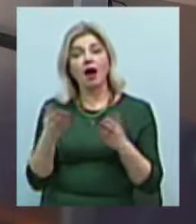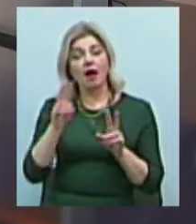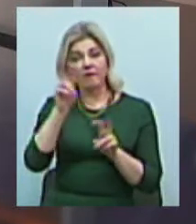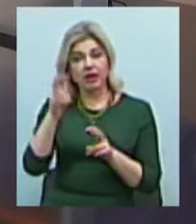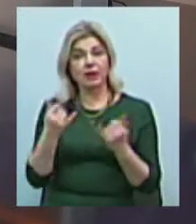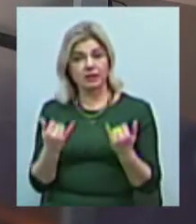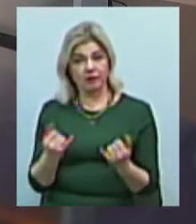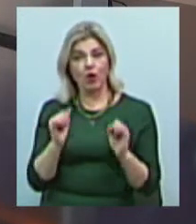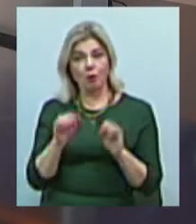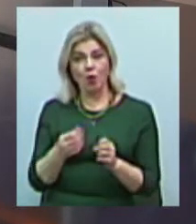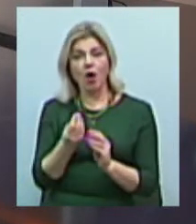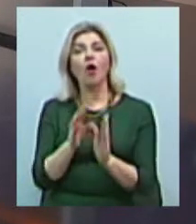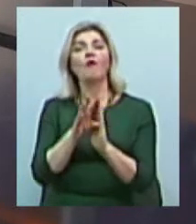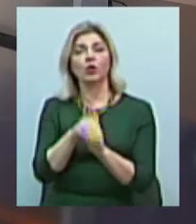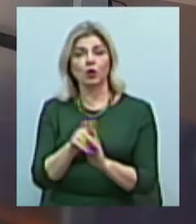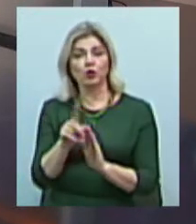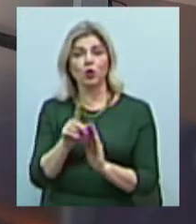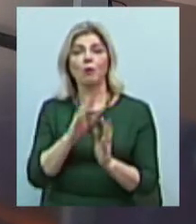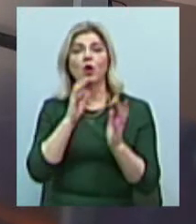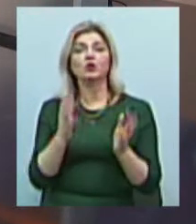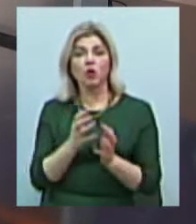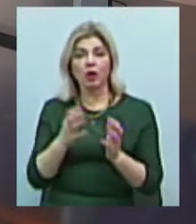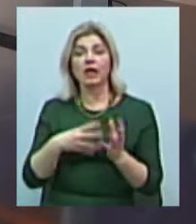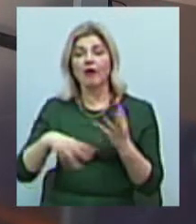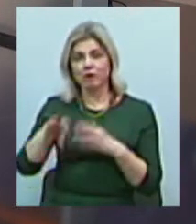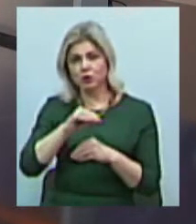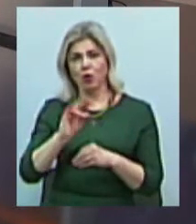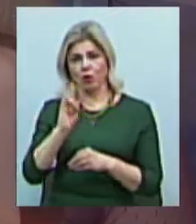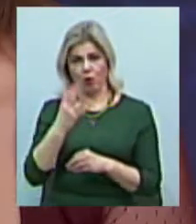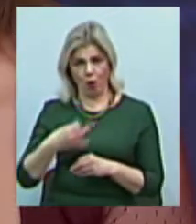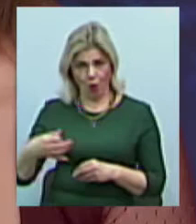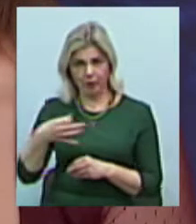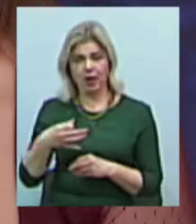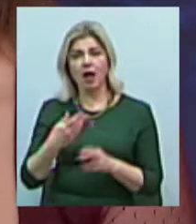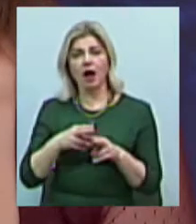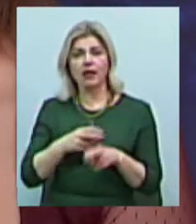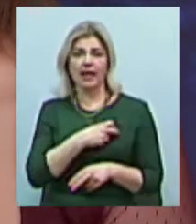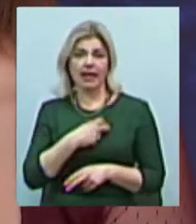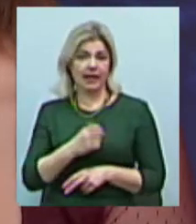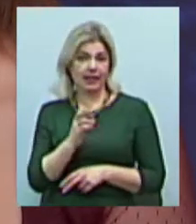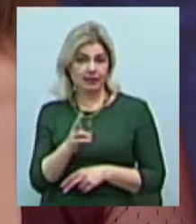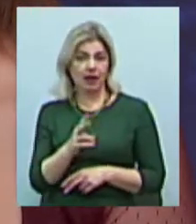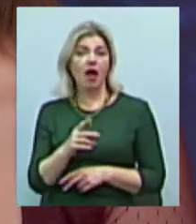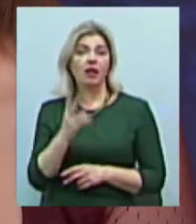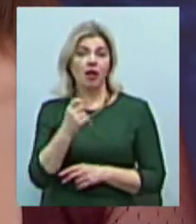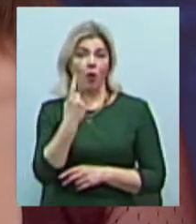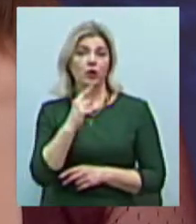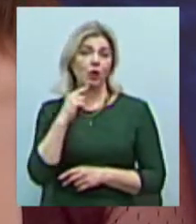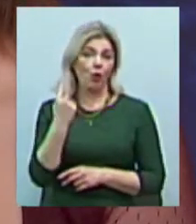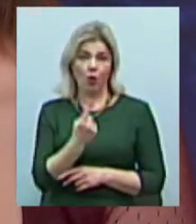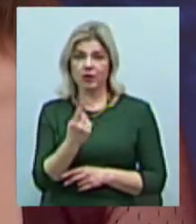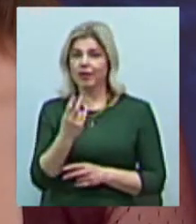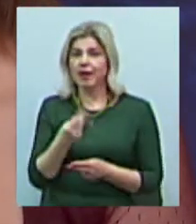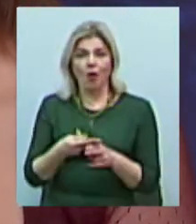сьогоднішній день вкласти кошти, щоб утримувати всю область, і яка ризикне піти на один рік, за який вона не окупить